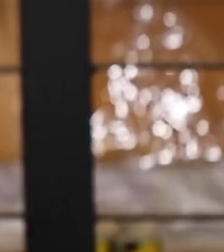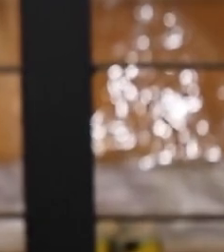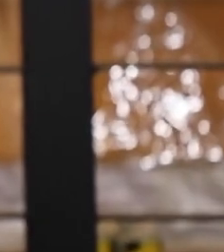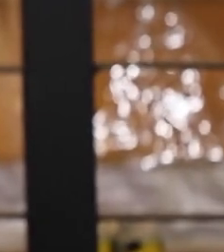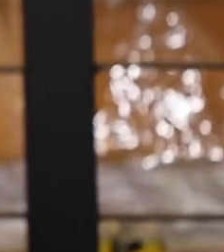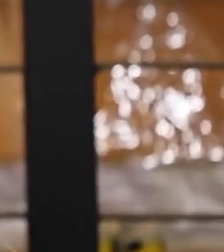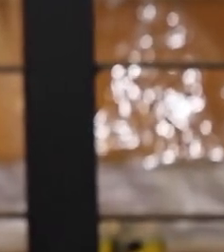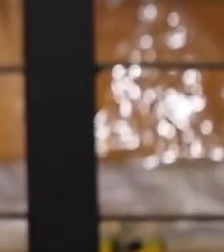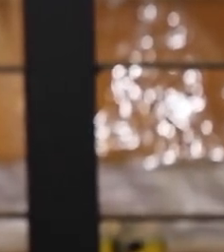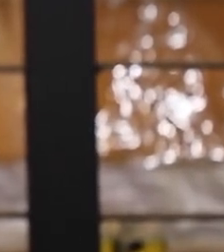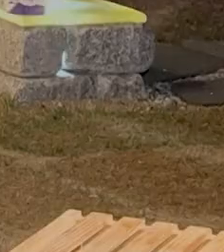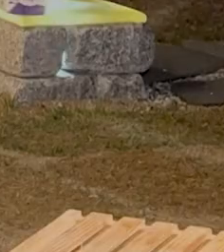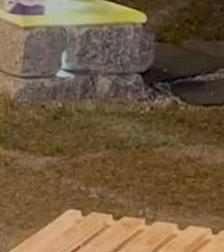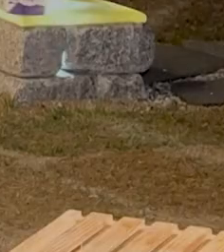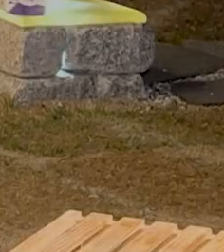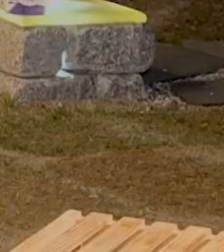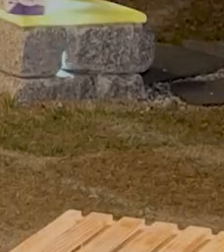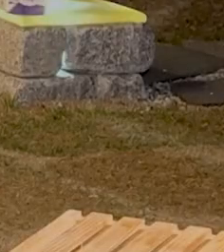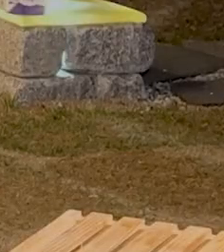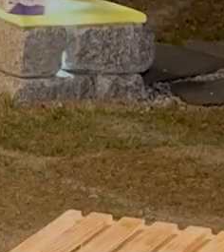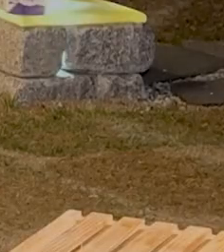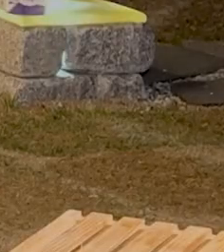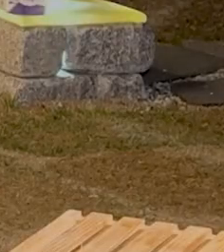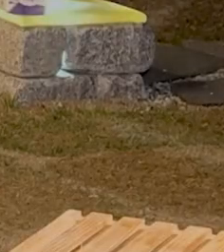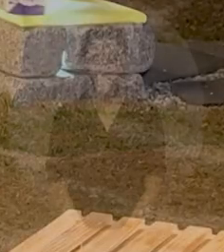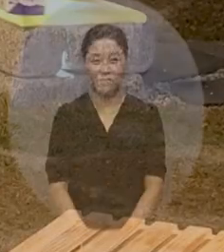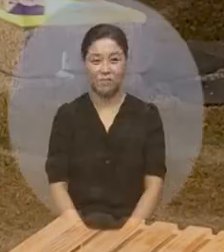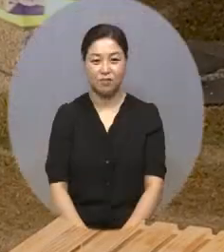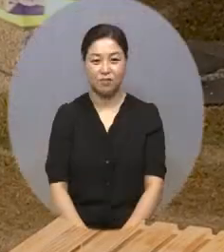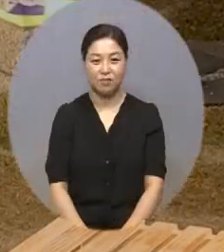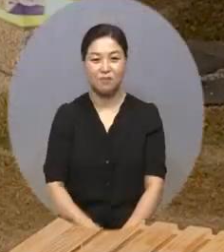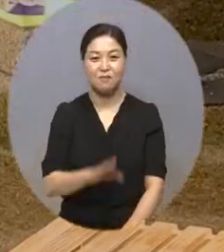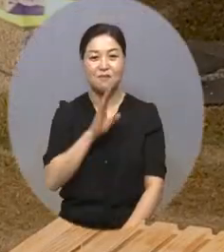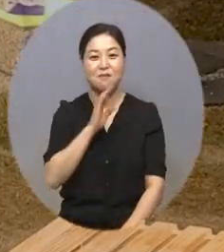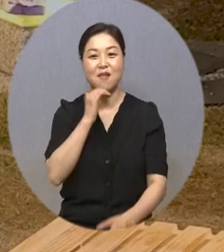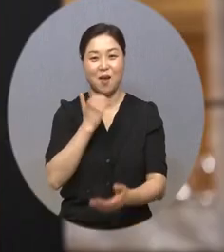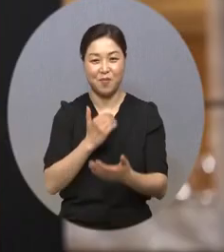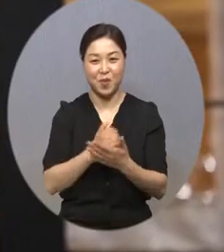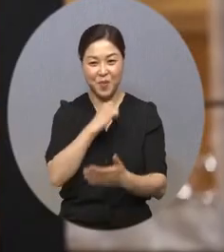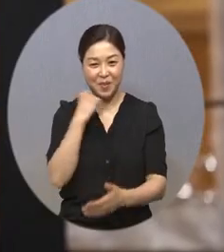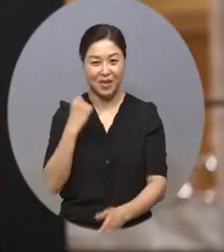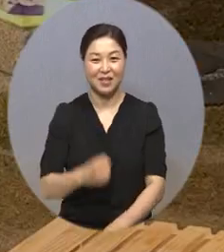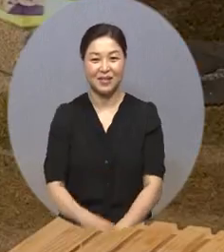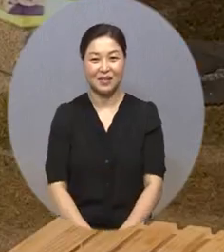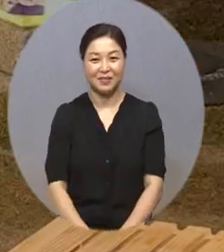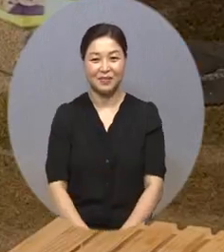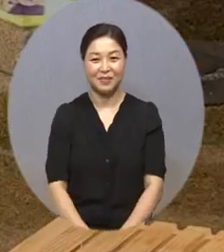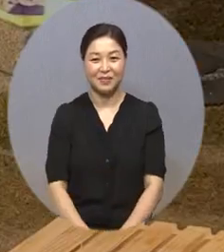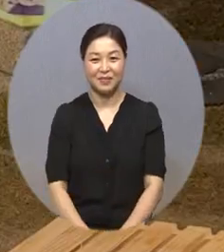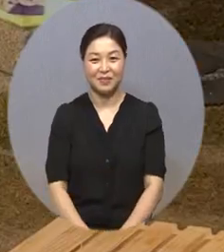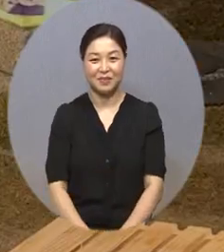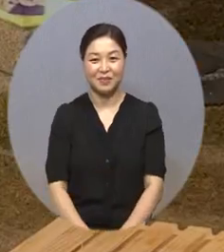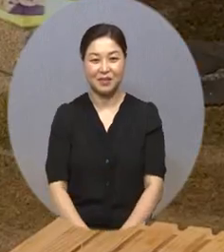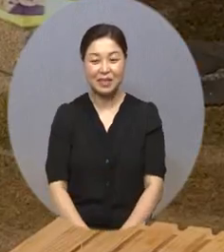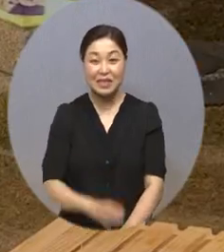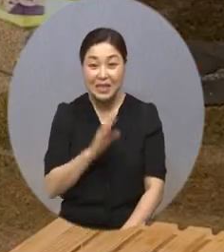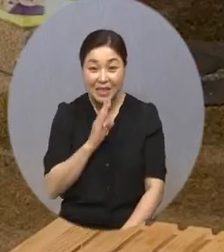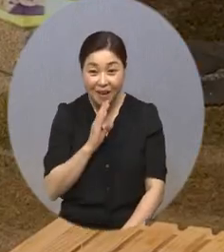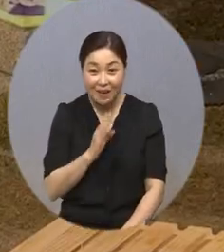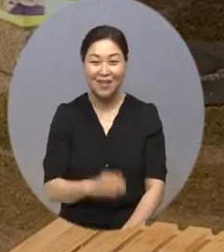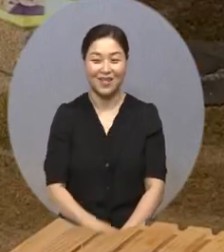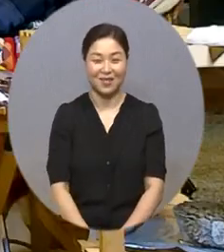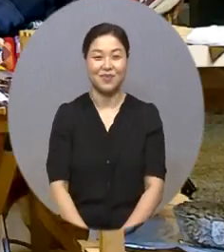어 하세요 동네북 생각해봤으면 한다 그런 식사 인가요 4